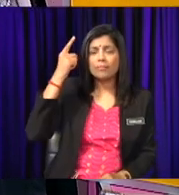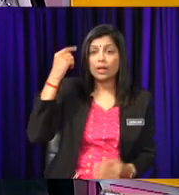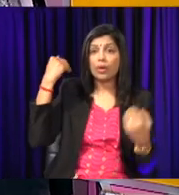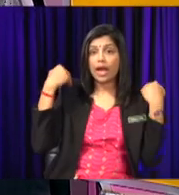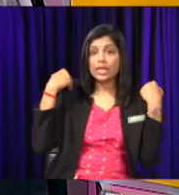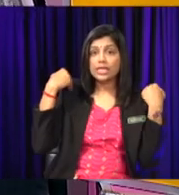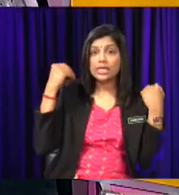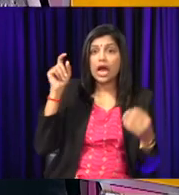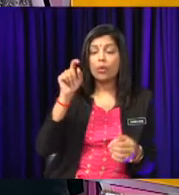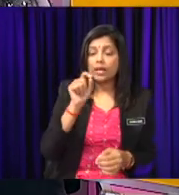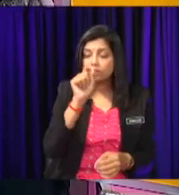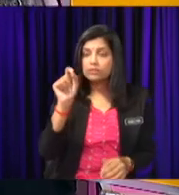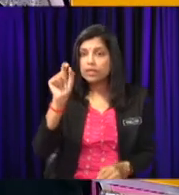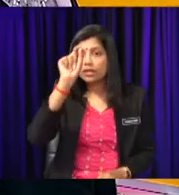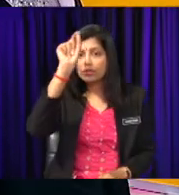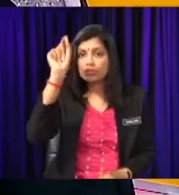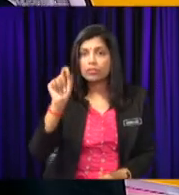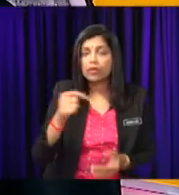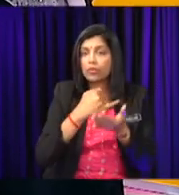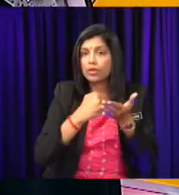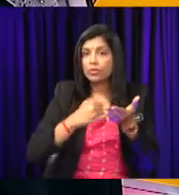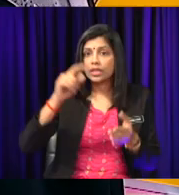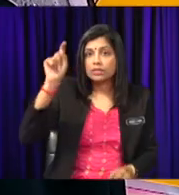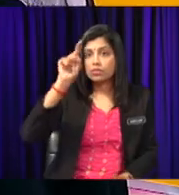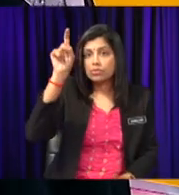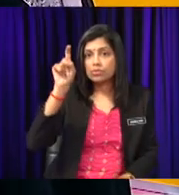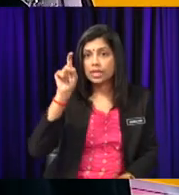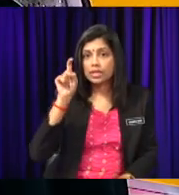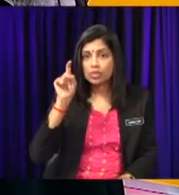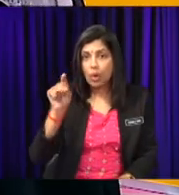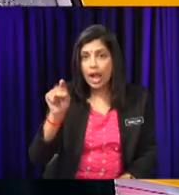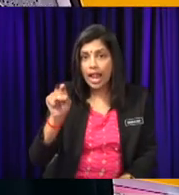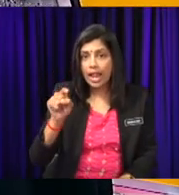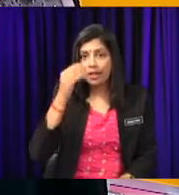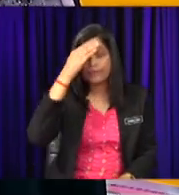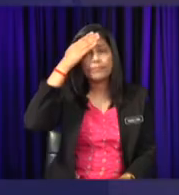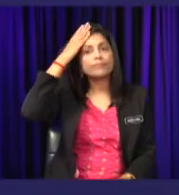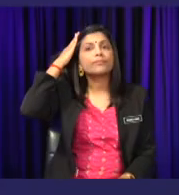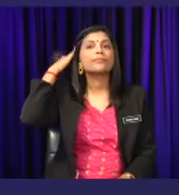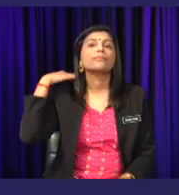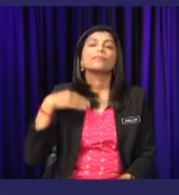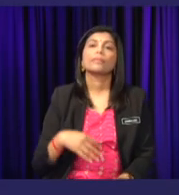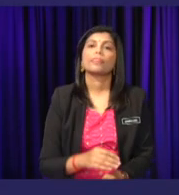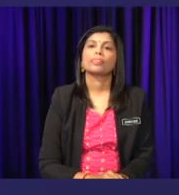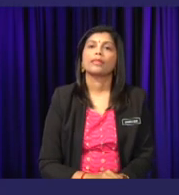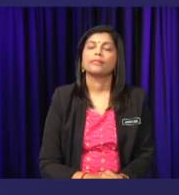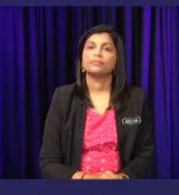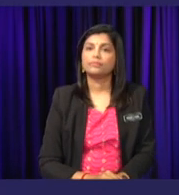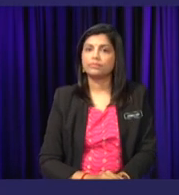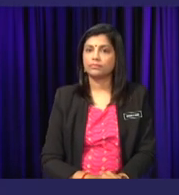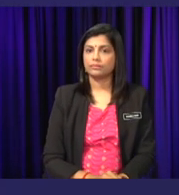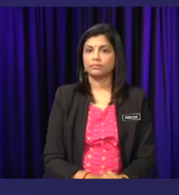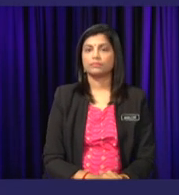terjemput perkataan yang dia tak pahami dia akan letak tanda soal pada bahan yang dibaca Oke seterusnya